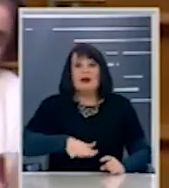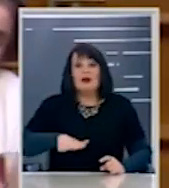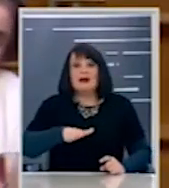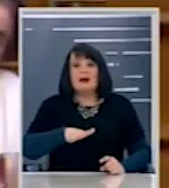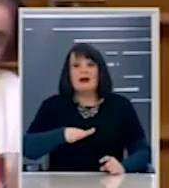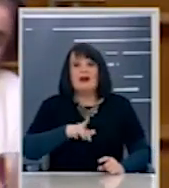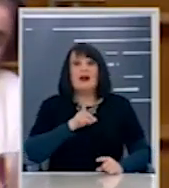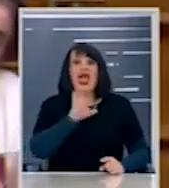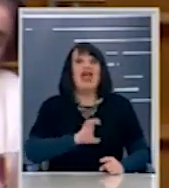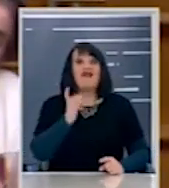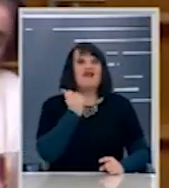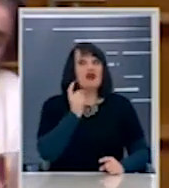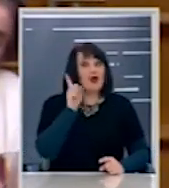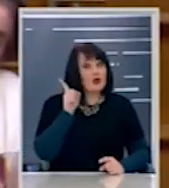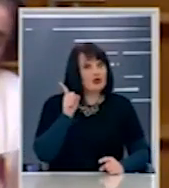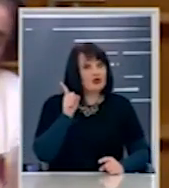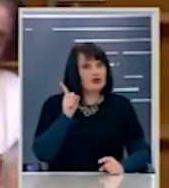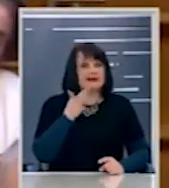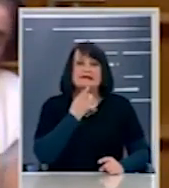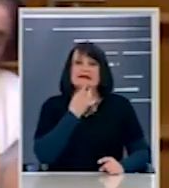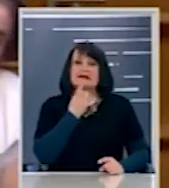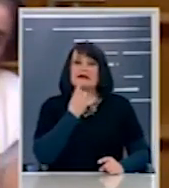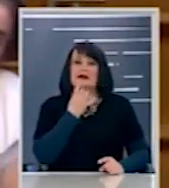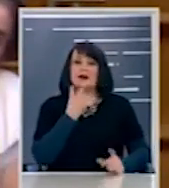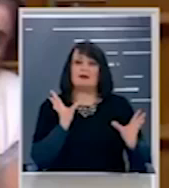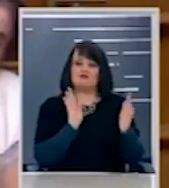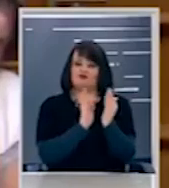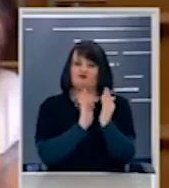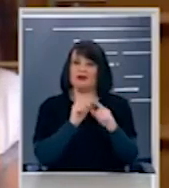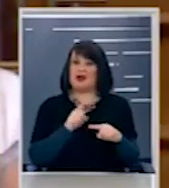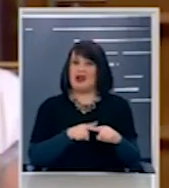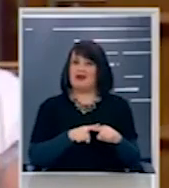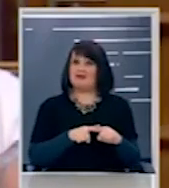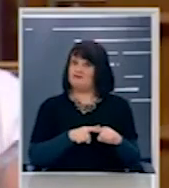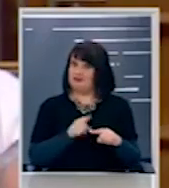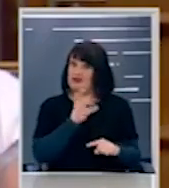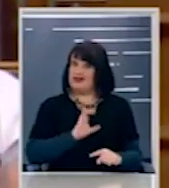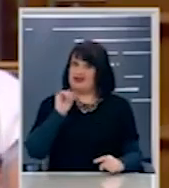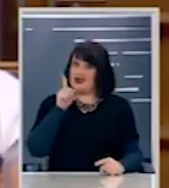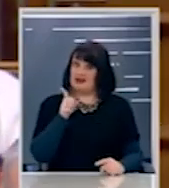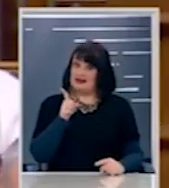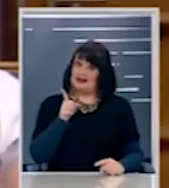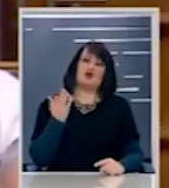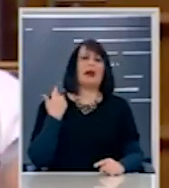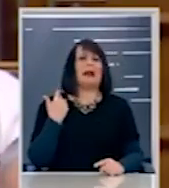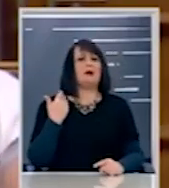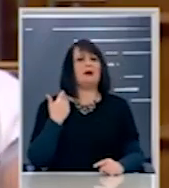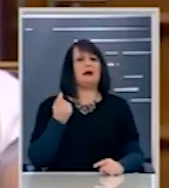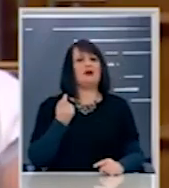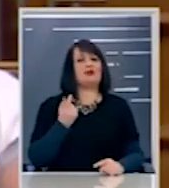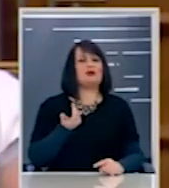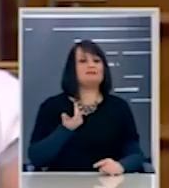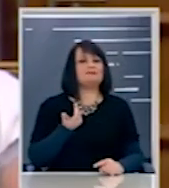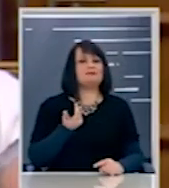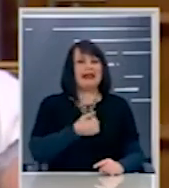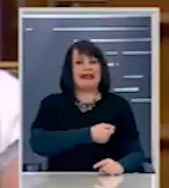ορισμένους πιστωτές, οι οποίοι ήταν πολύ σκληροί για τη χώρα και οι οποίοι τώρα τελευταία έχουν αρχίσει να μιλάνε για τέλος